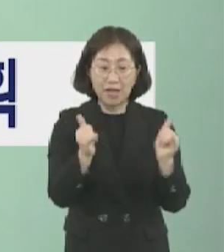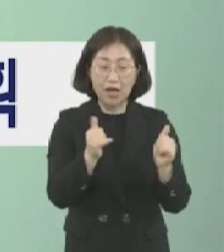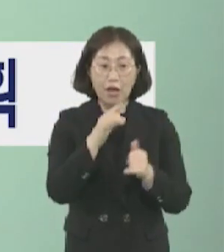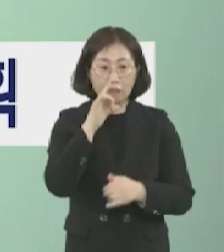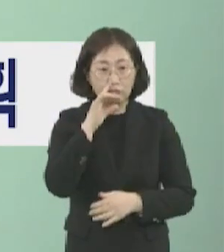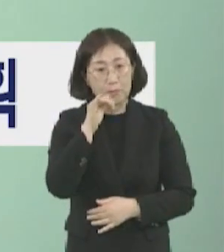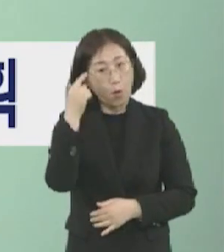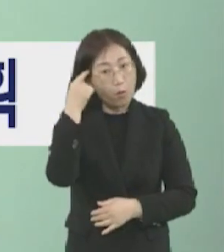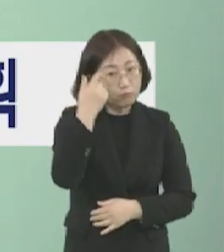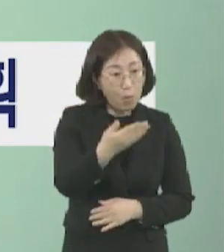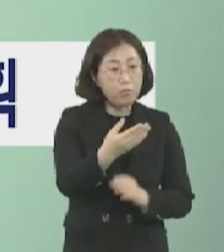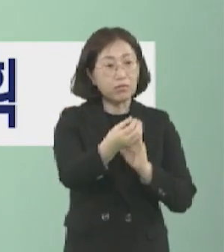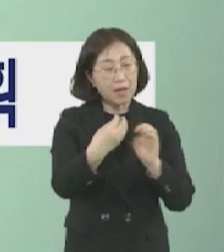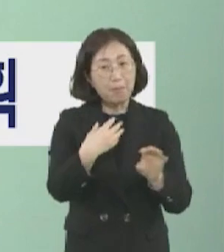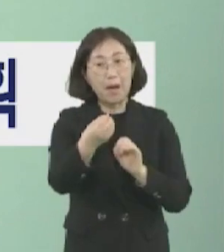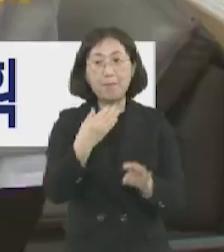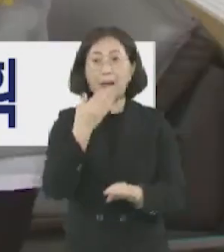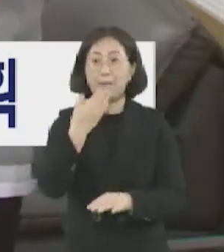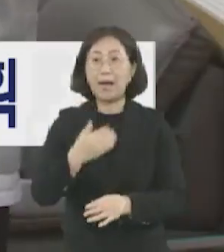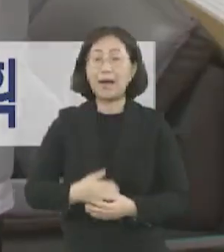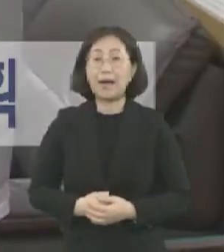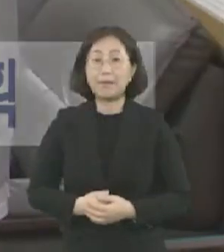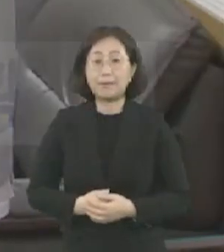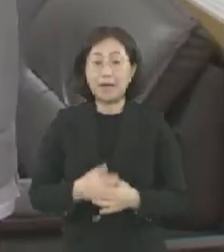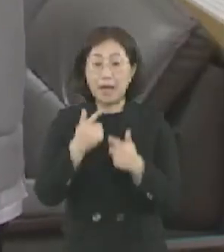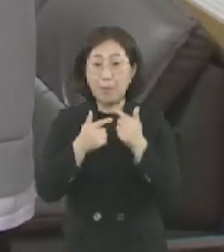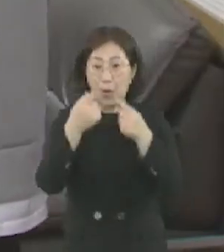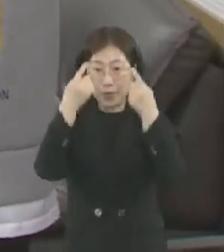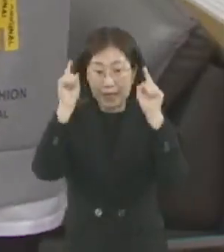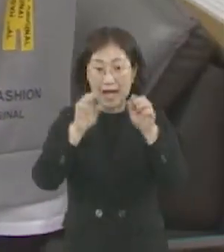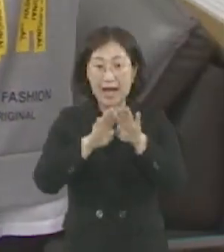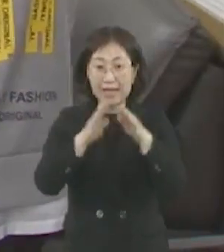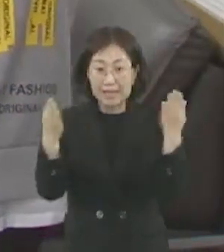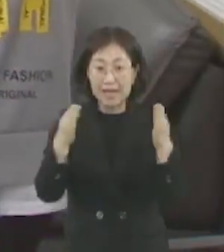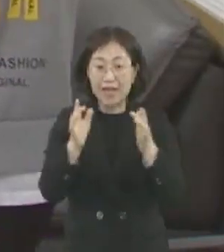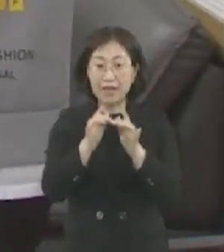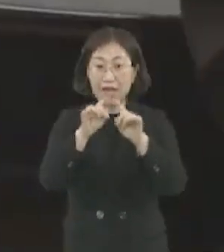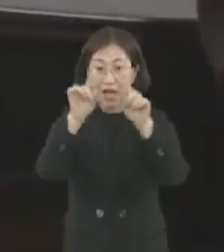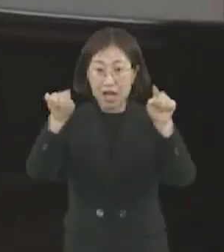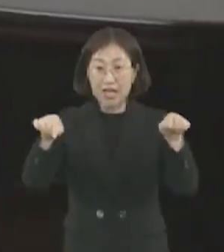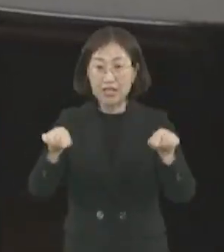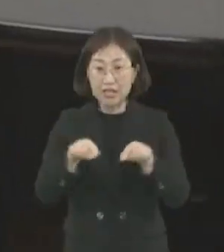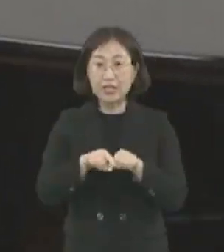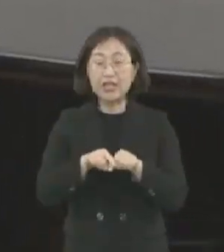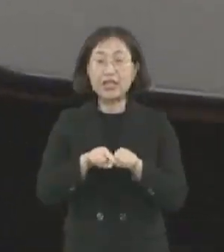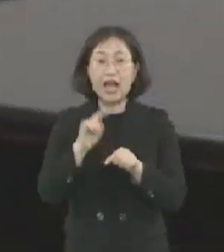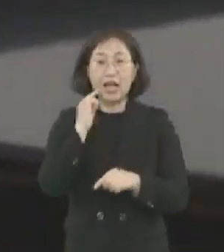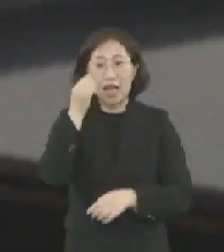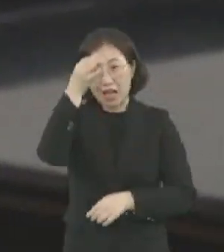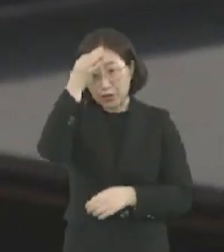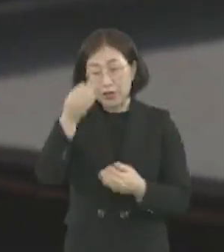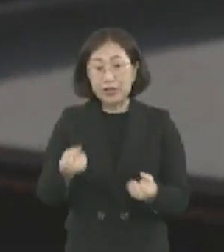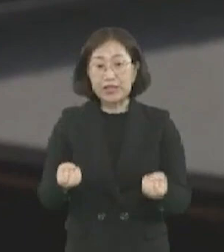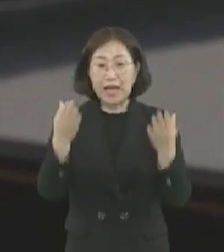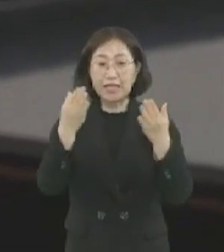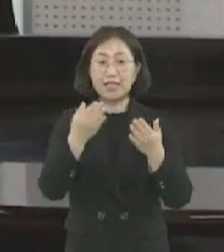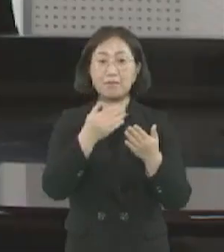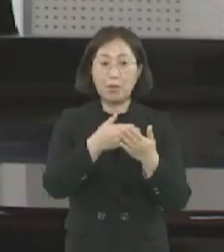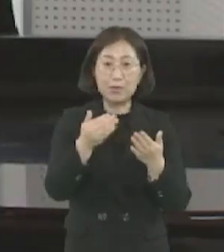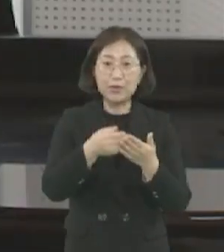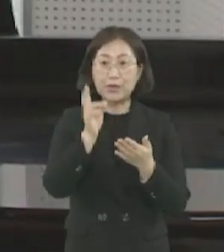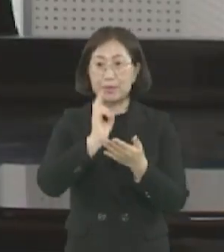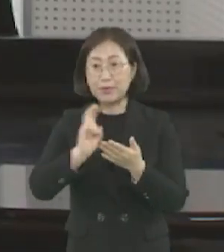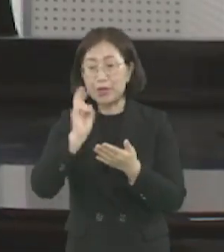직접 물어보고 답변을 받을 수 있습니다. 모건대가 개최한 메타버스를 탄 예술제는 이 대학 음악, 미술,